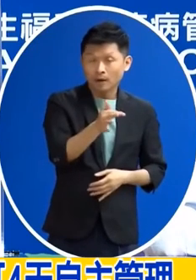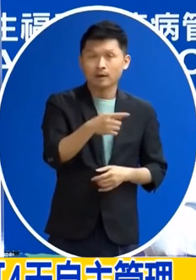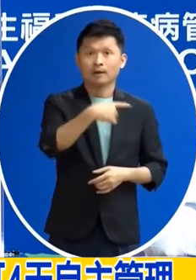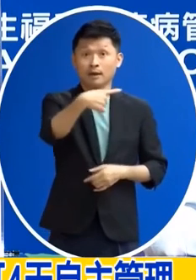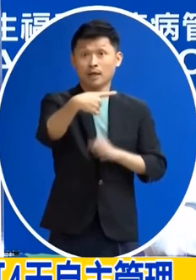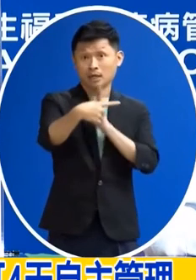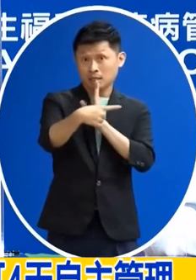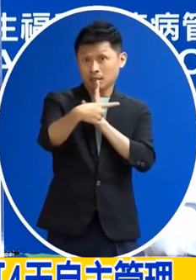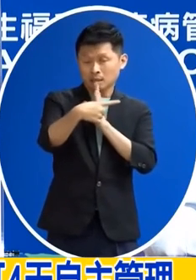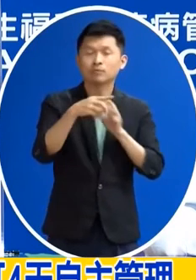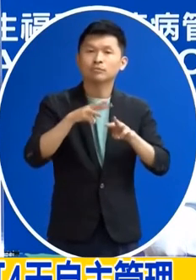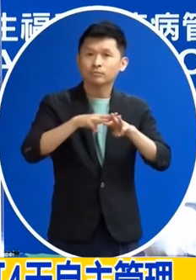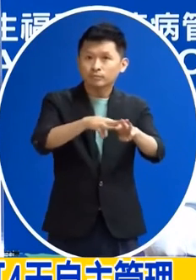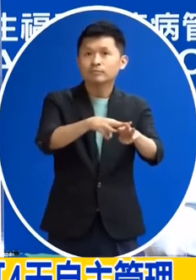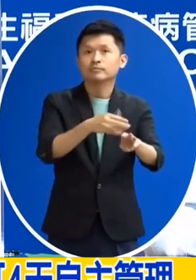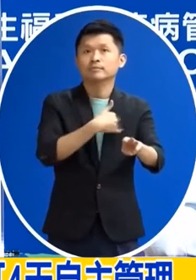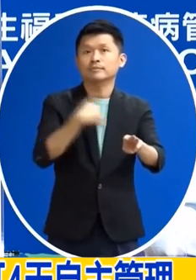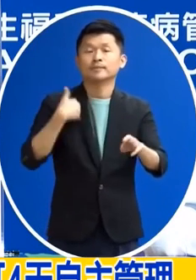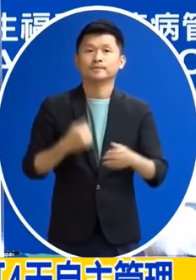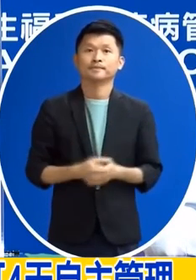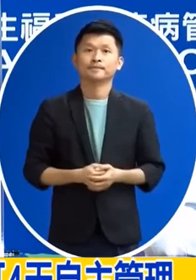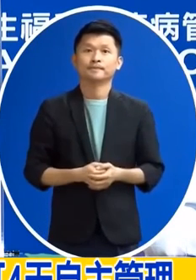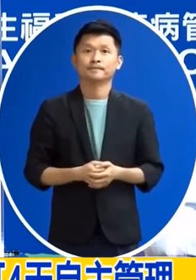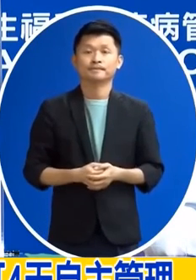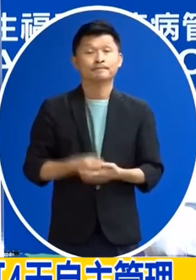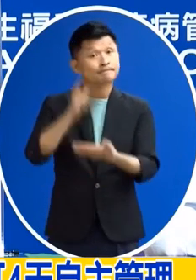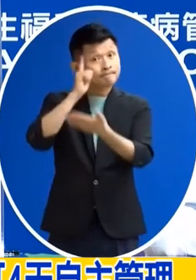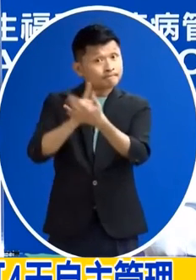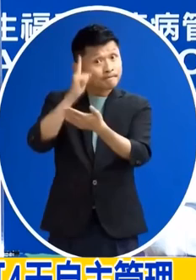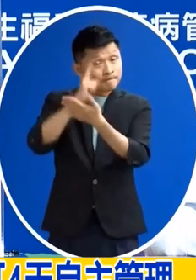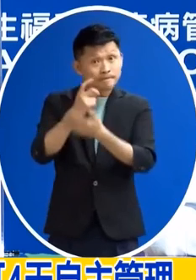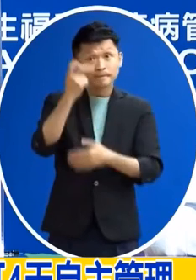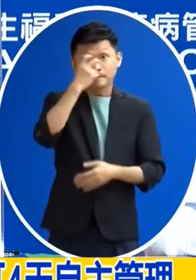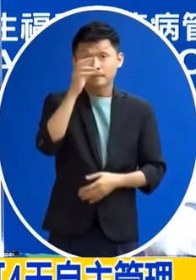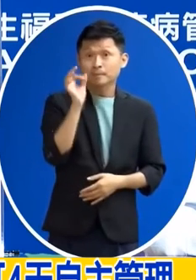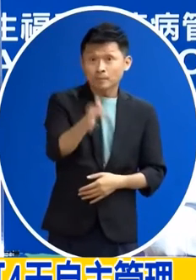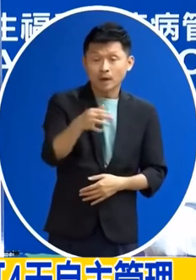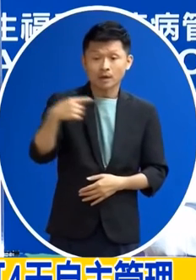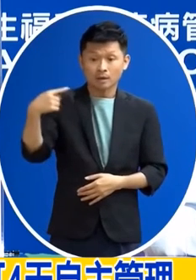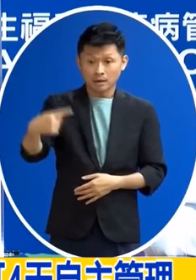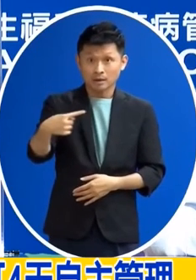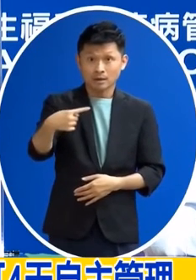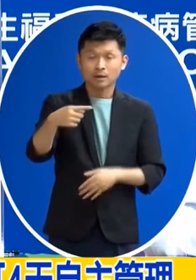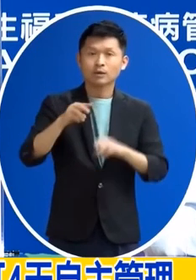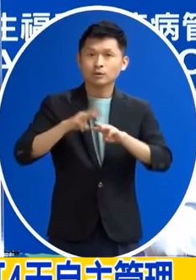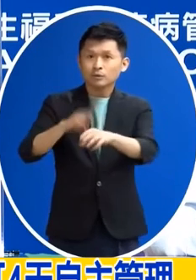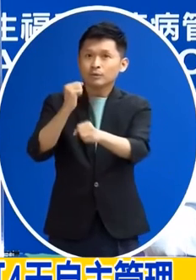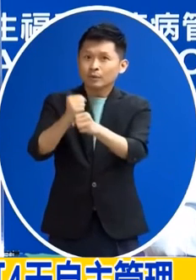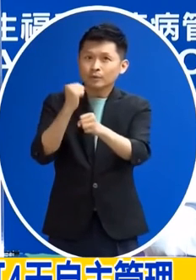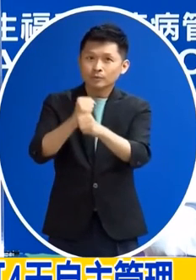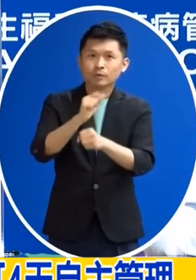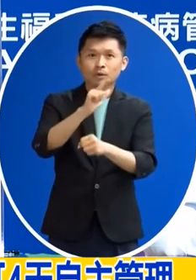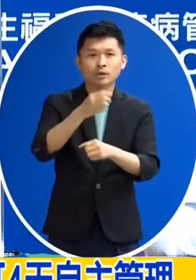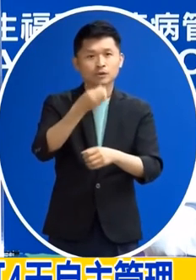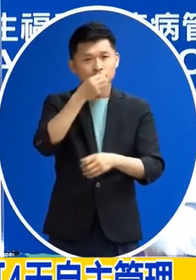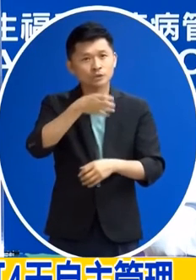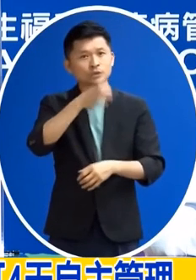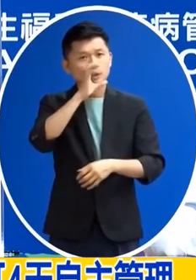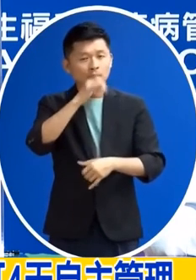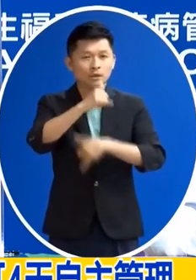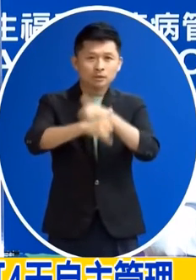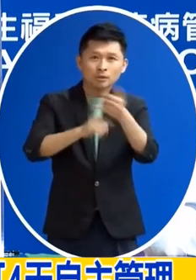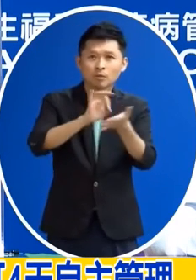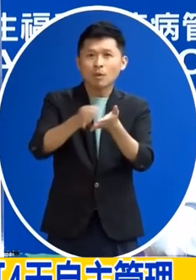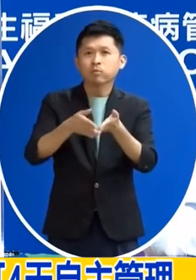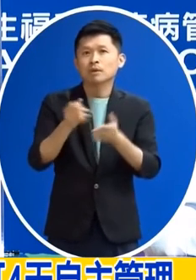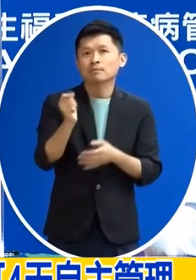门，所以他在每日进行快筛，快筛阴性可外出工作、采买生活的必需品，